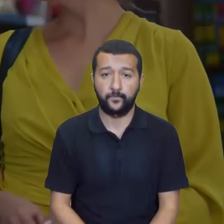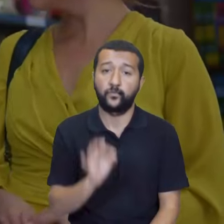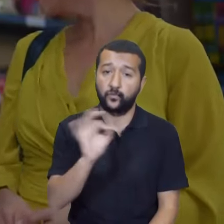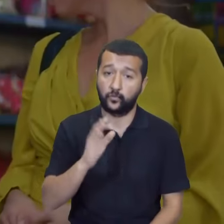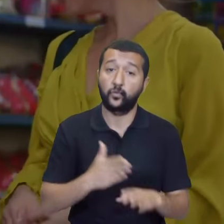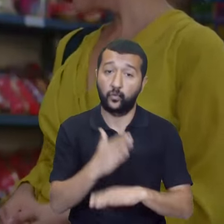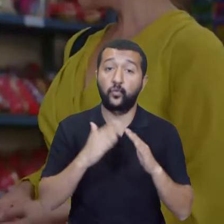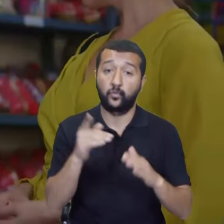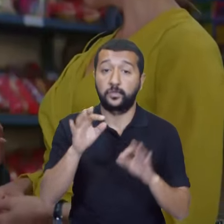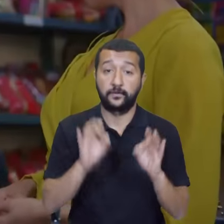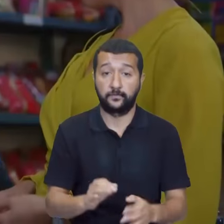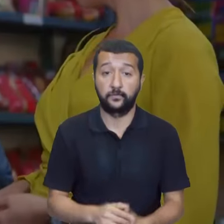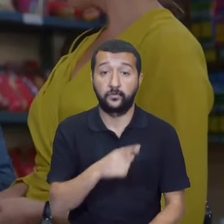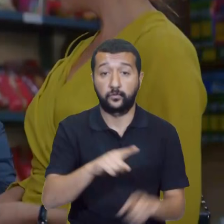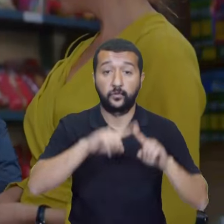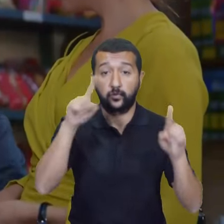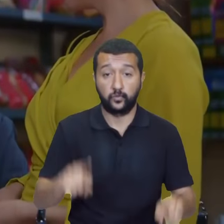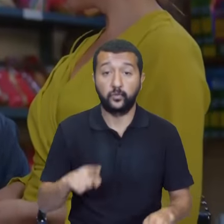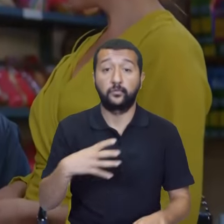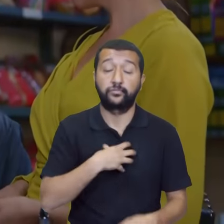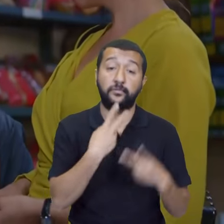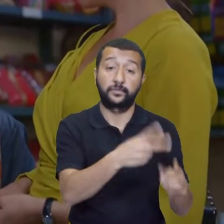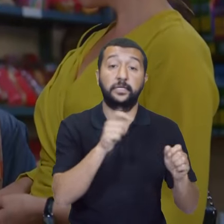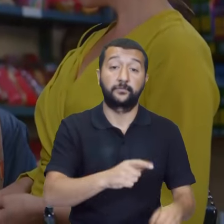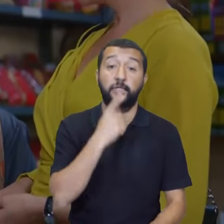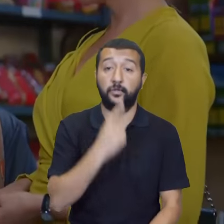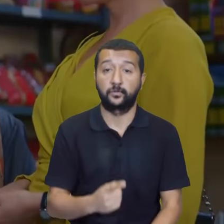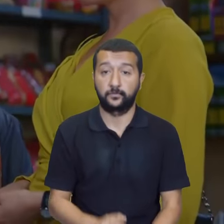Öyle öyle komşu. Dükkanı da üzerine almış diyorlar.